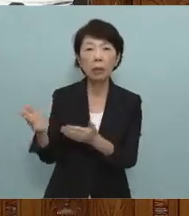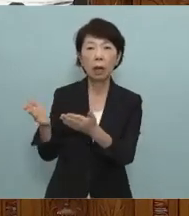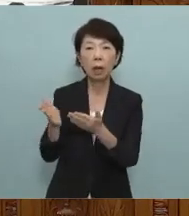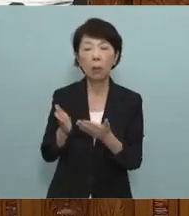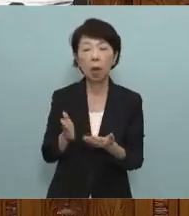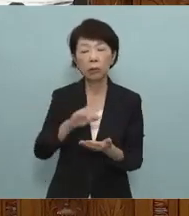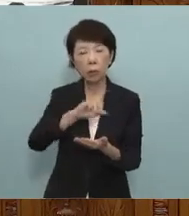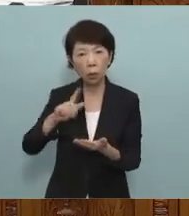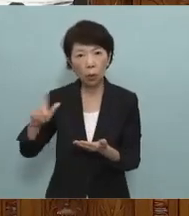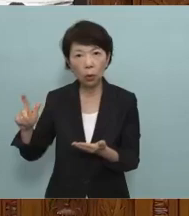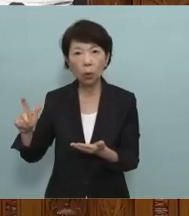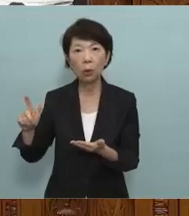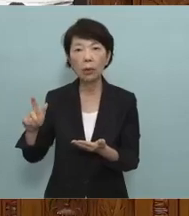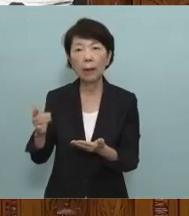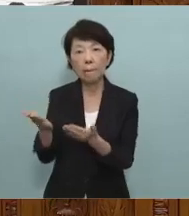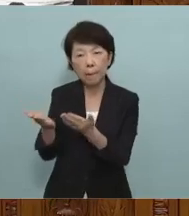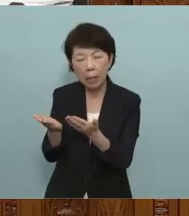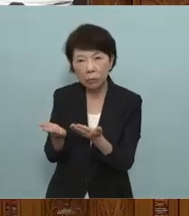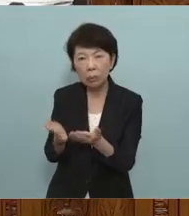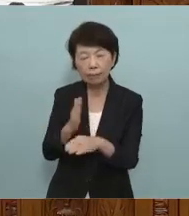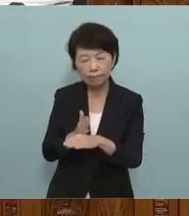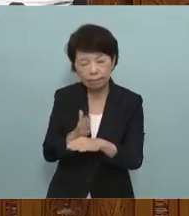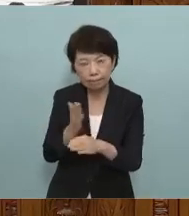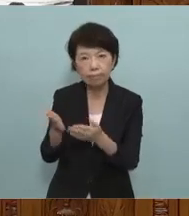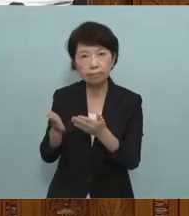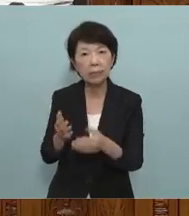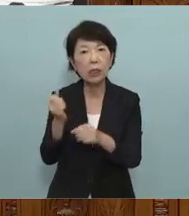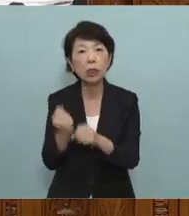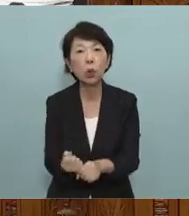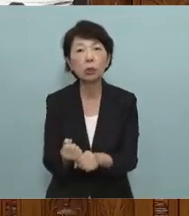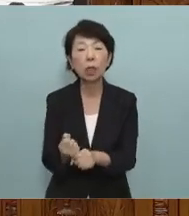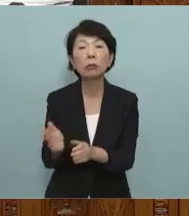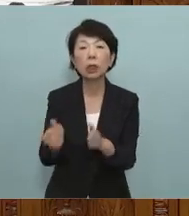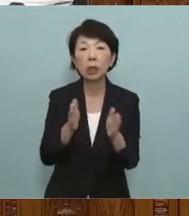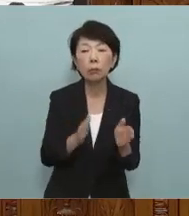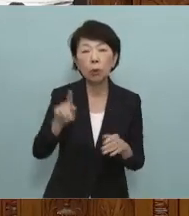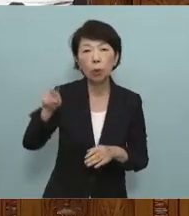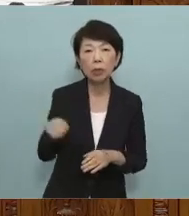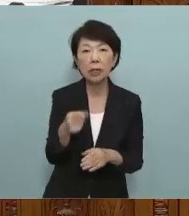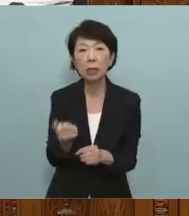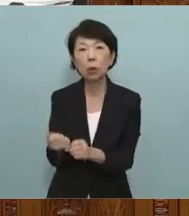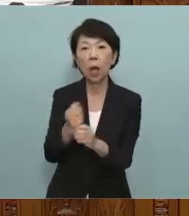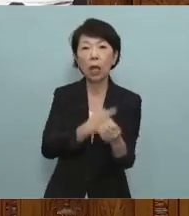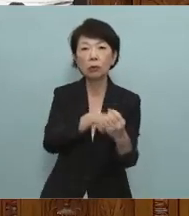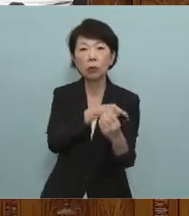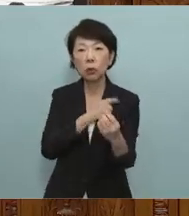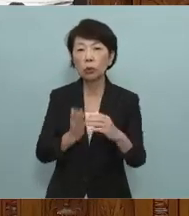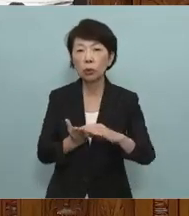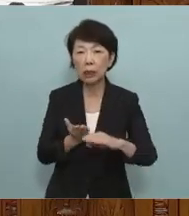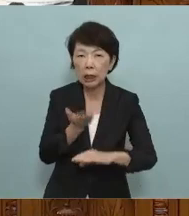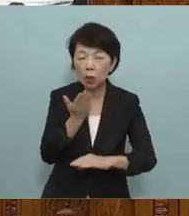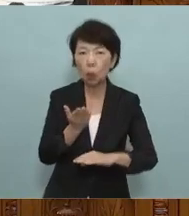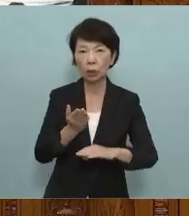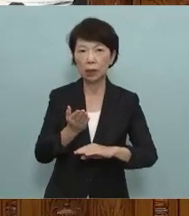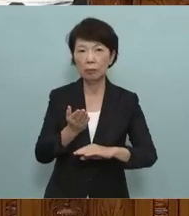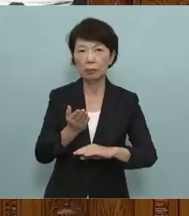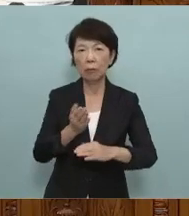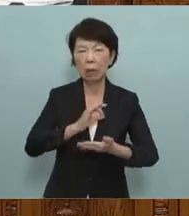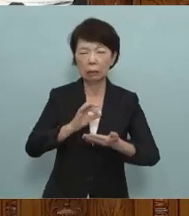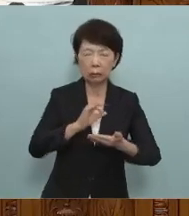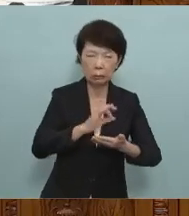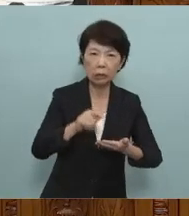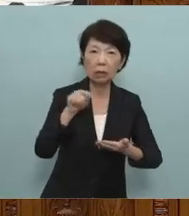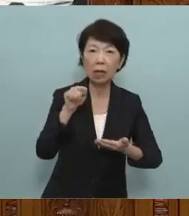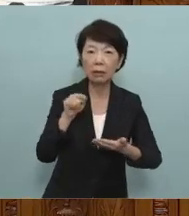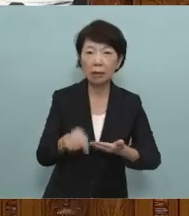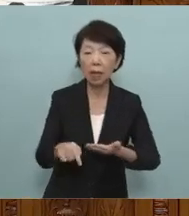るさまざまな恵みに依存している一方で、自然の回復力を超えた利用により、その恵